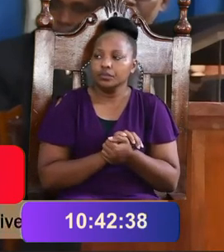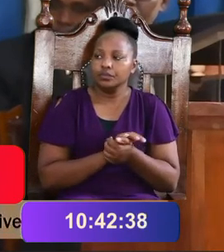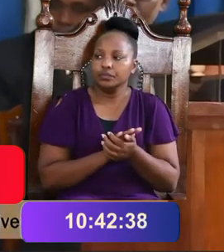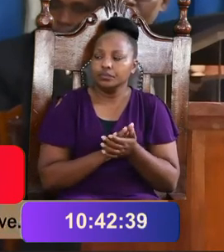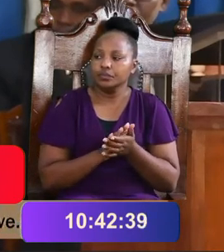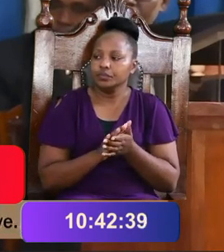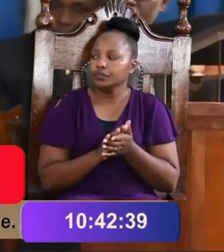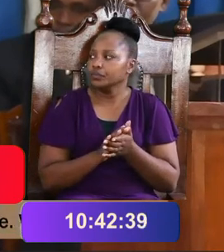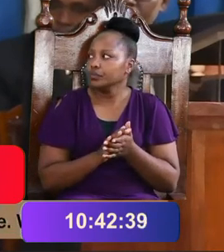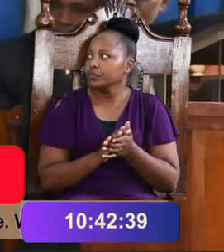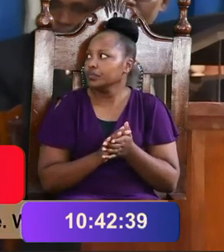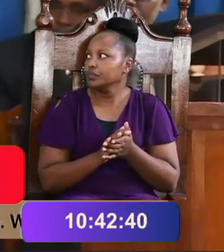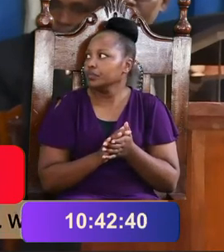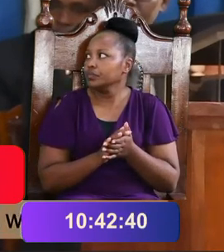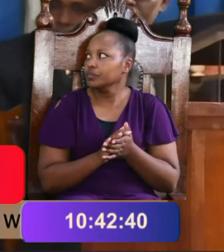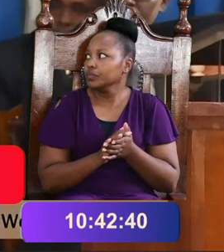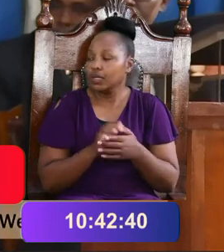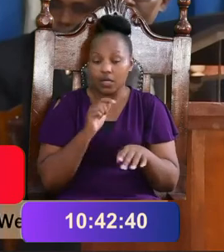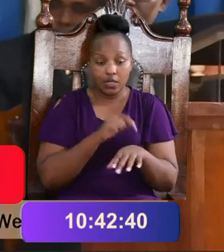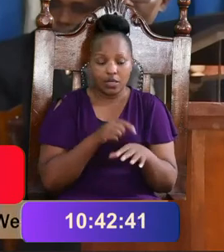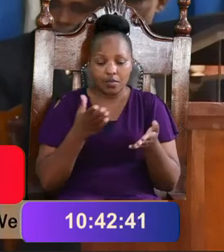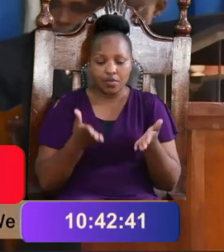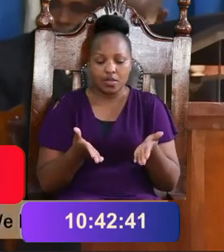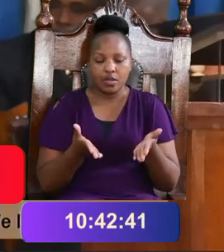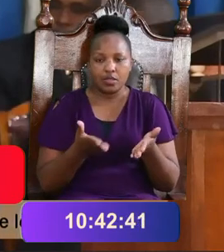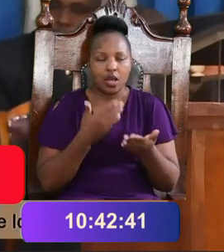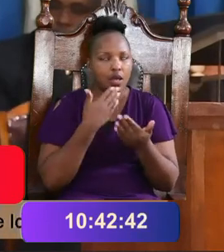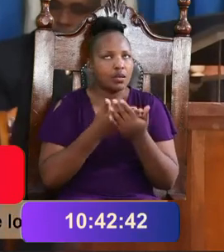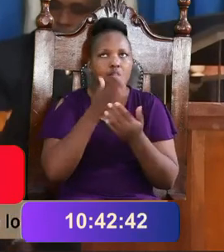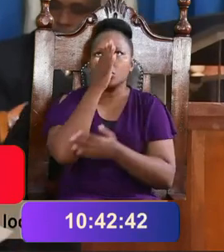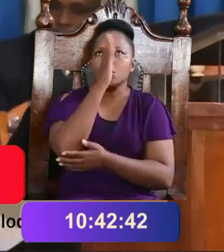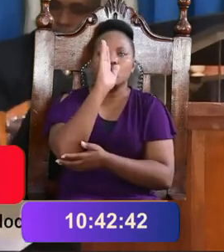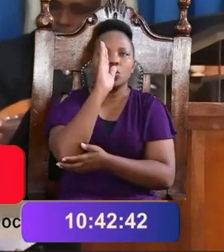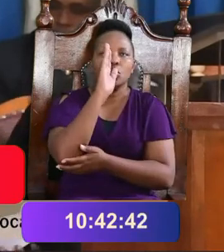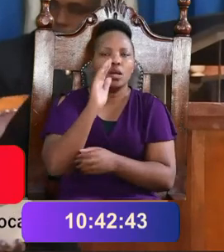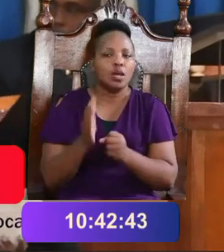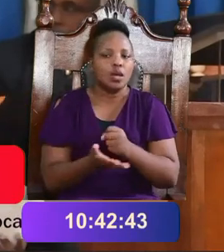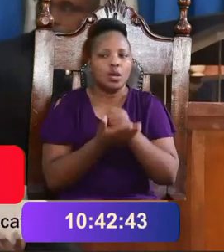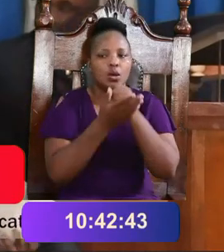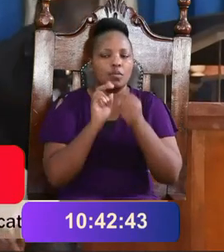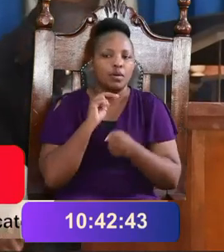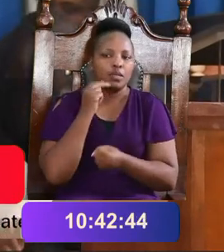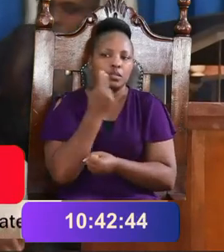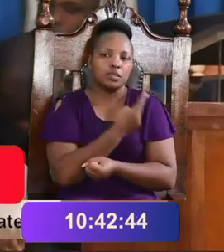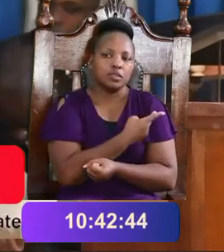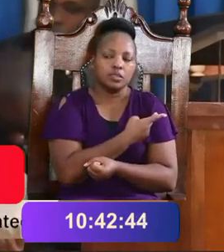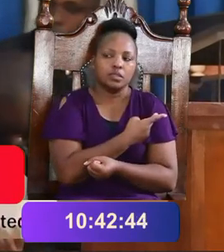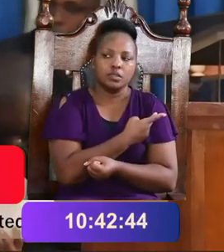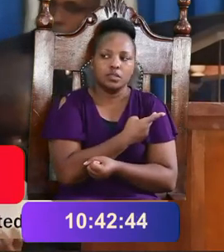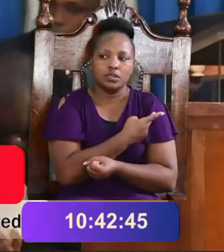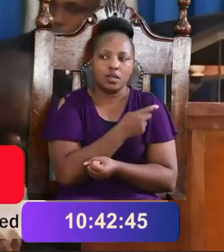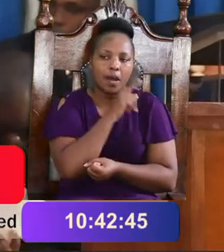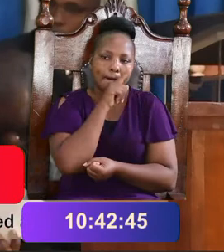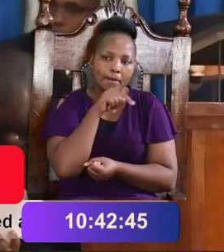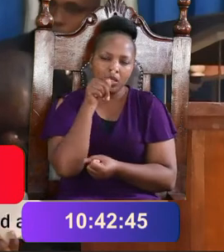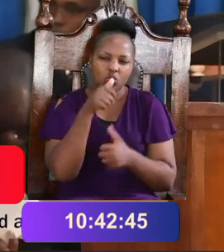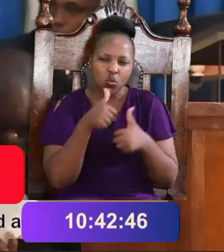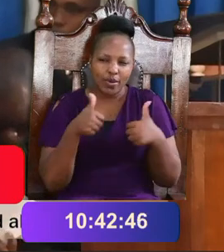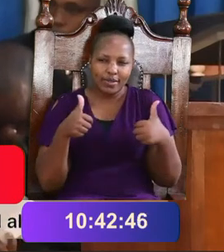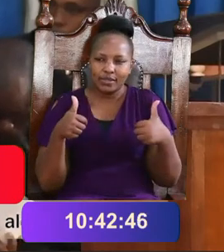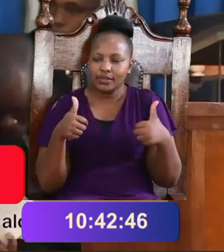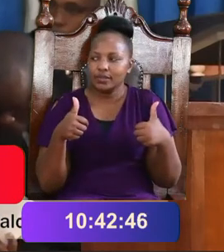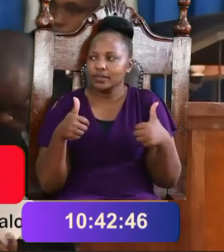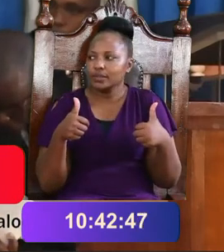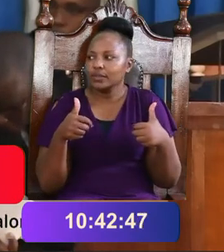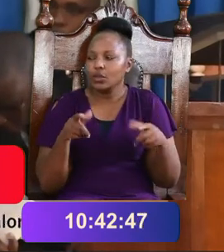leo, nachukua nafasi hii kumshukuru Mwenyezi Mungu ambaye ametuwezesha kuweza kupata alama hizo za juu.